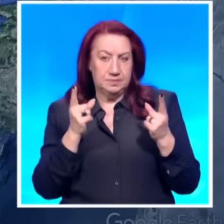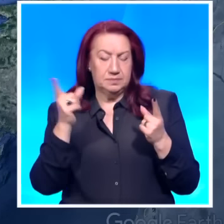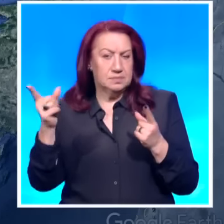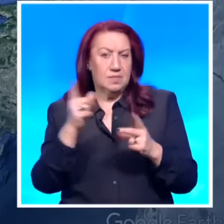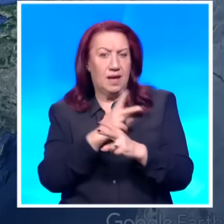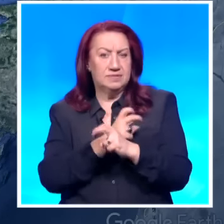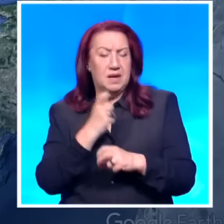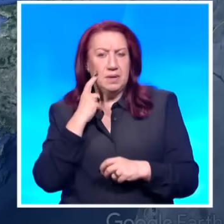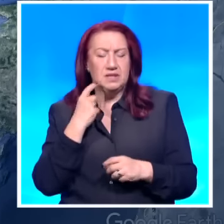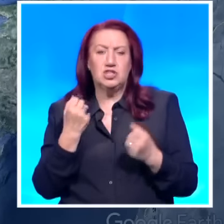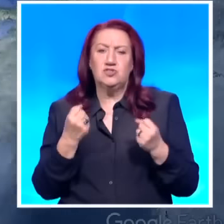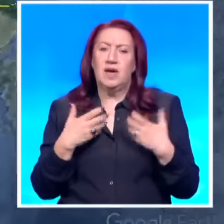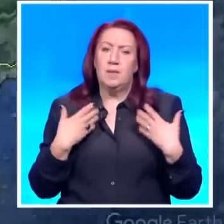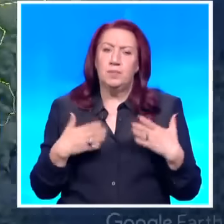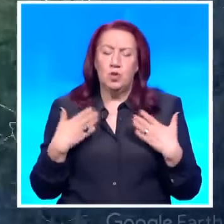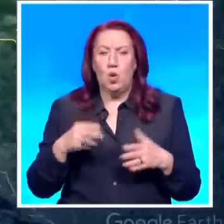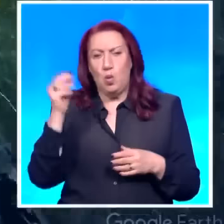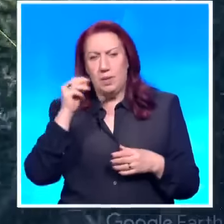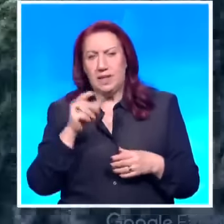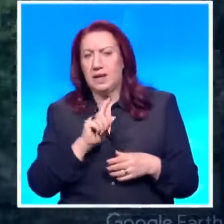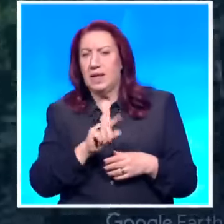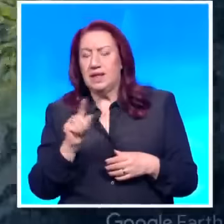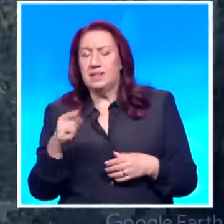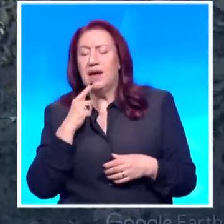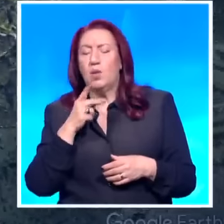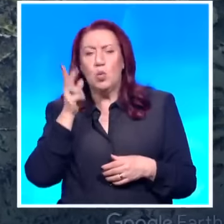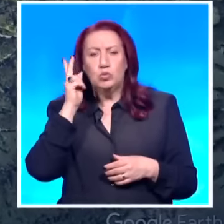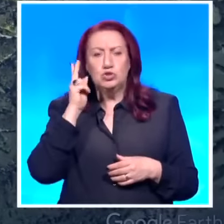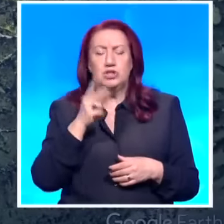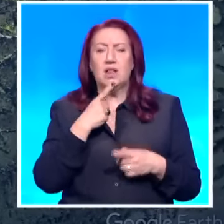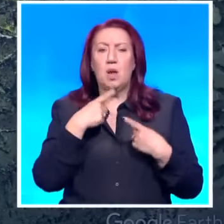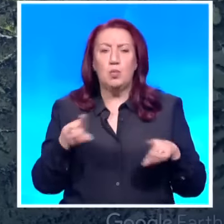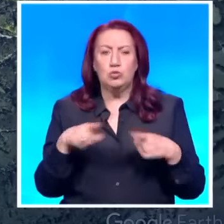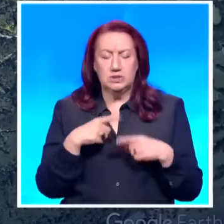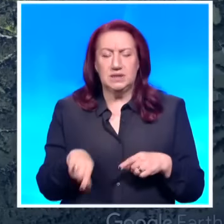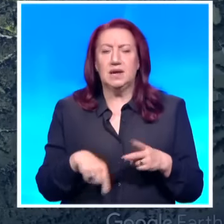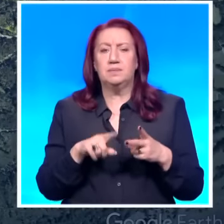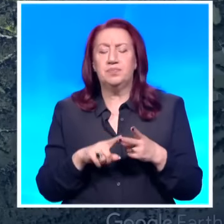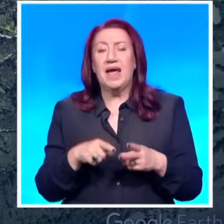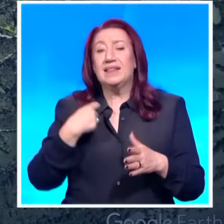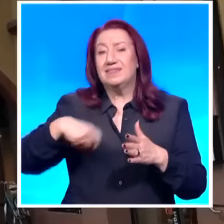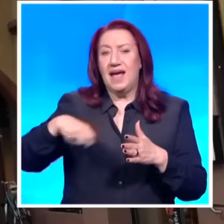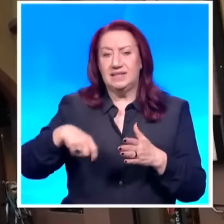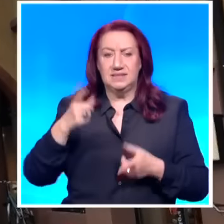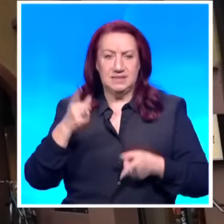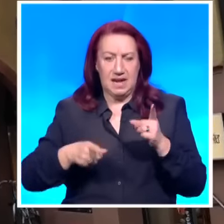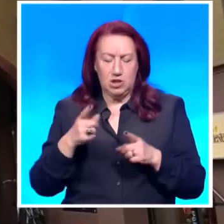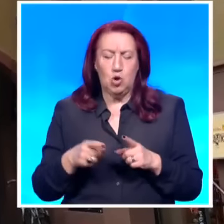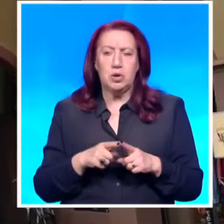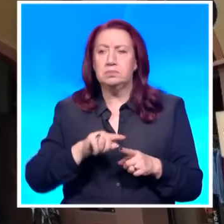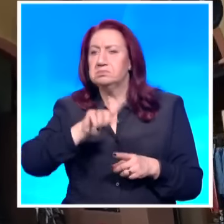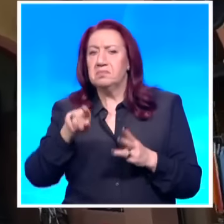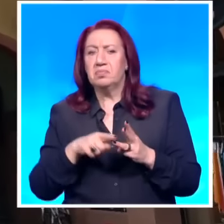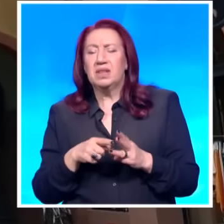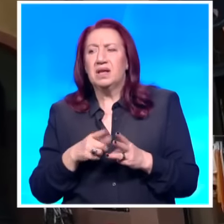много българи. Някои са преподаватели по музика, други са тенис-треньори, трети работят в сферата на услугите, разказва председателят на